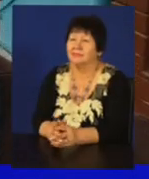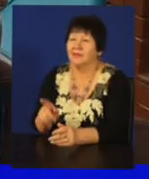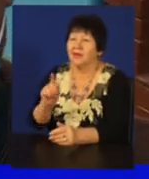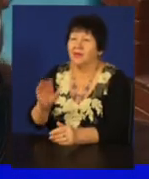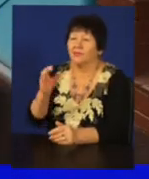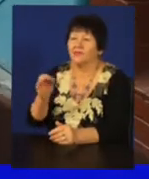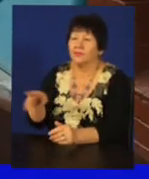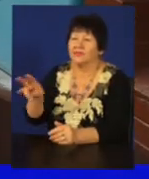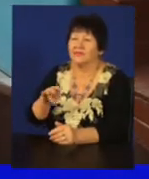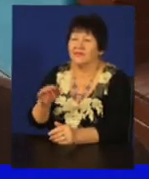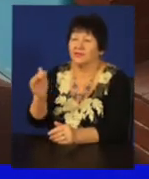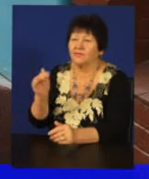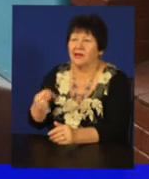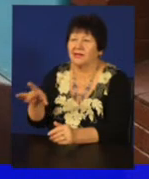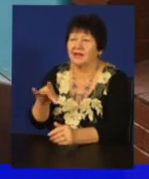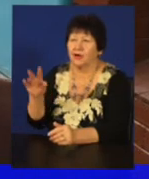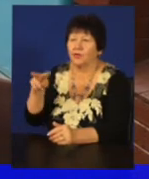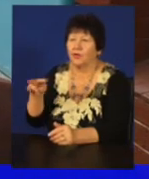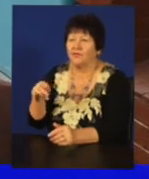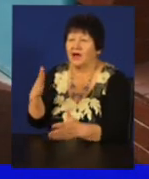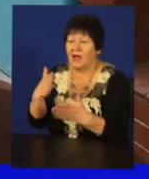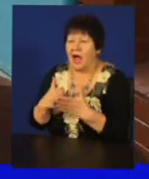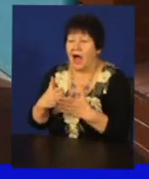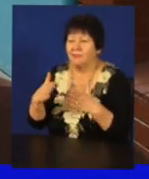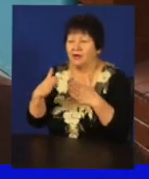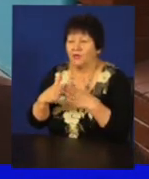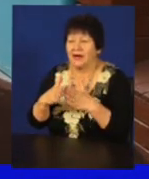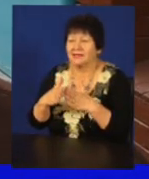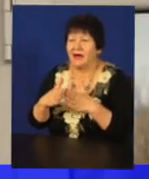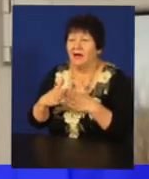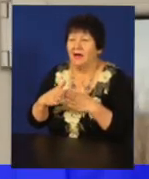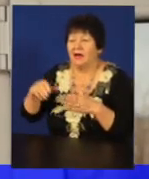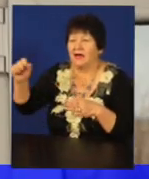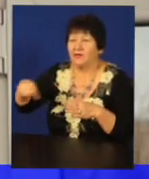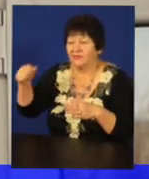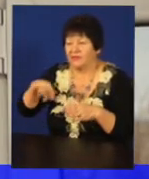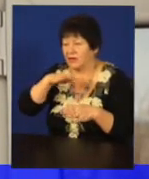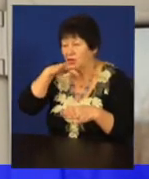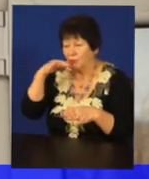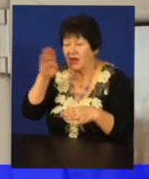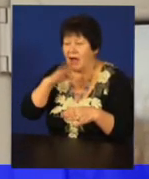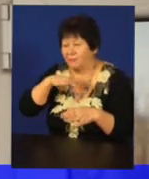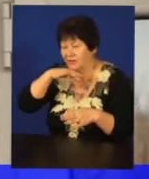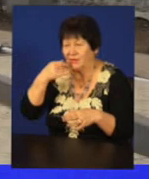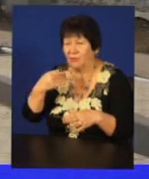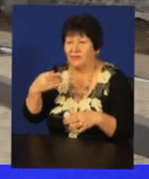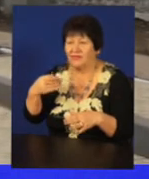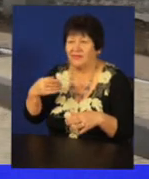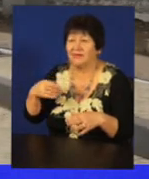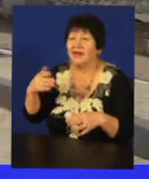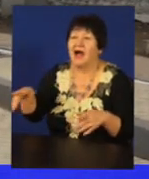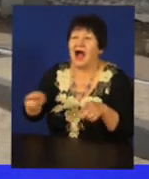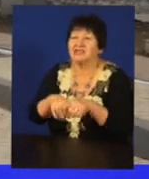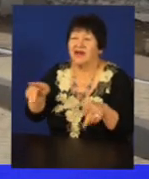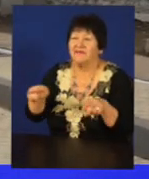Ion Surdu, din satul Filipeni, raionul Leova, are în ograda casei o fântână din care ia apă de mai mulți ani. Așa fac toți gospodarii din